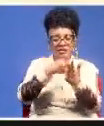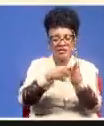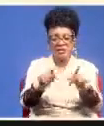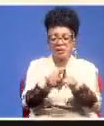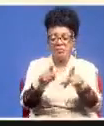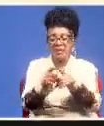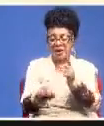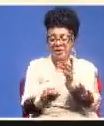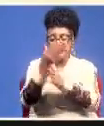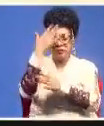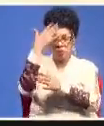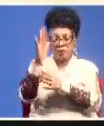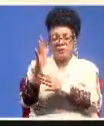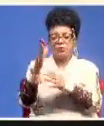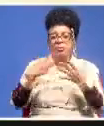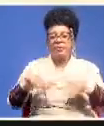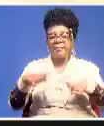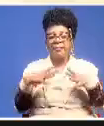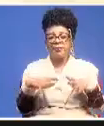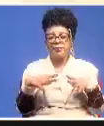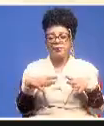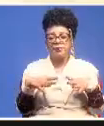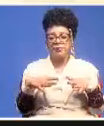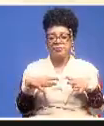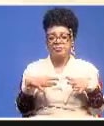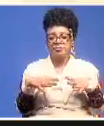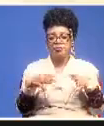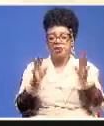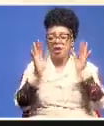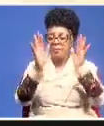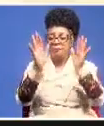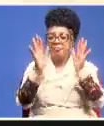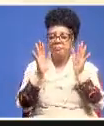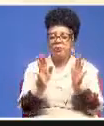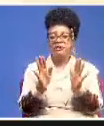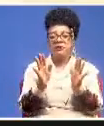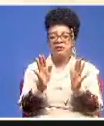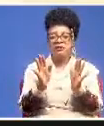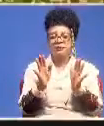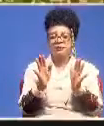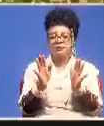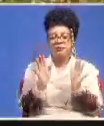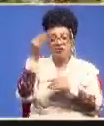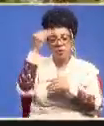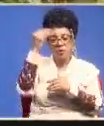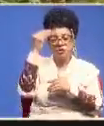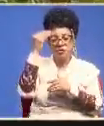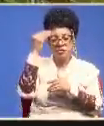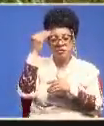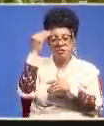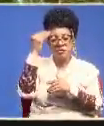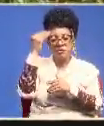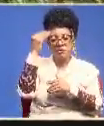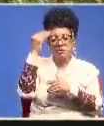more awareness to the people on the importance of education.